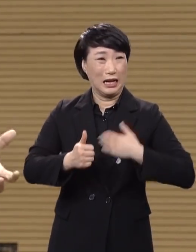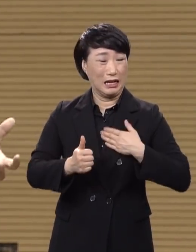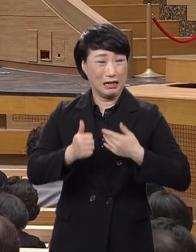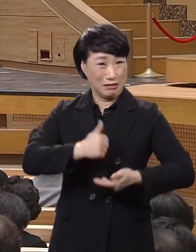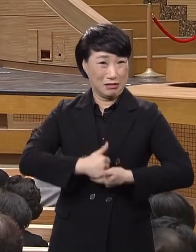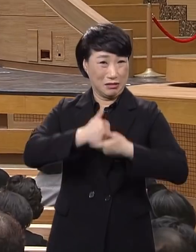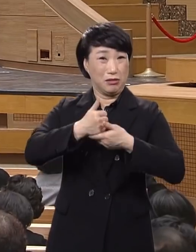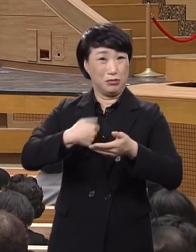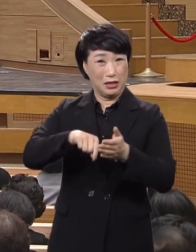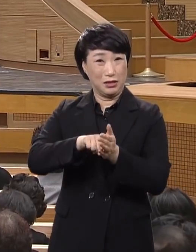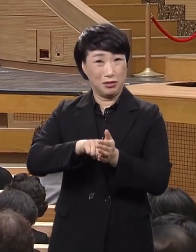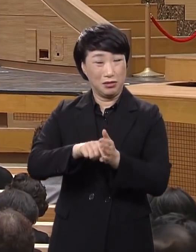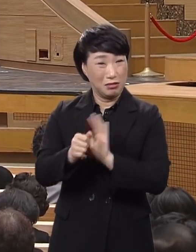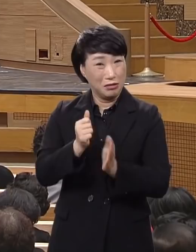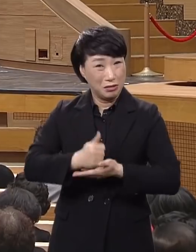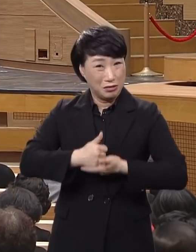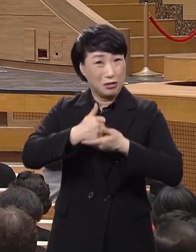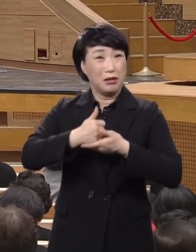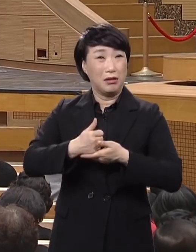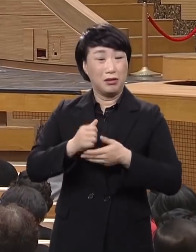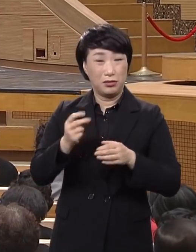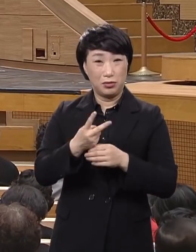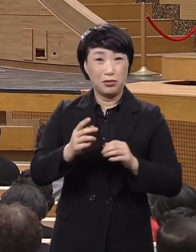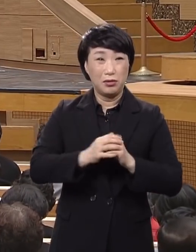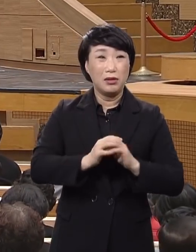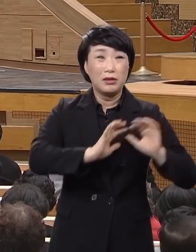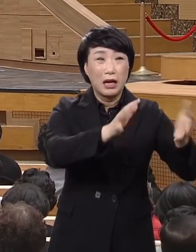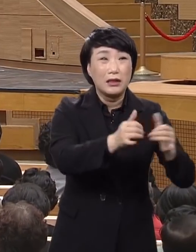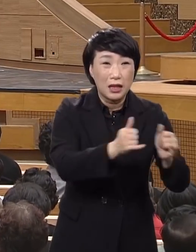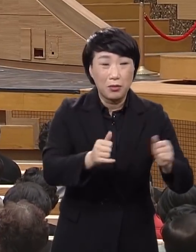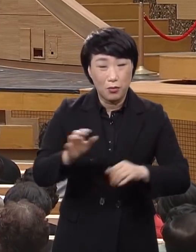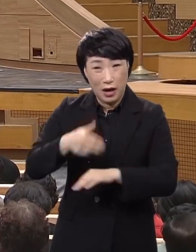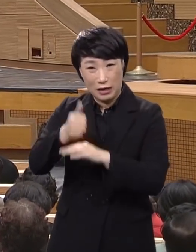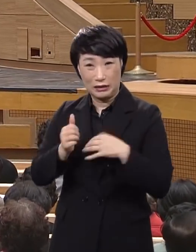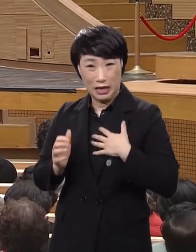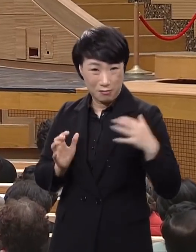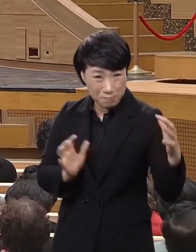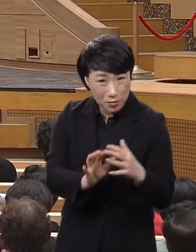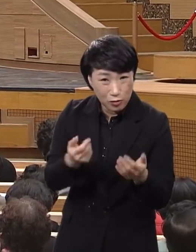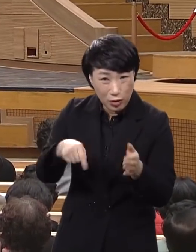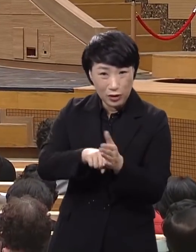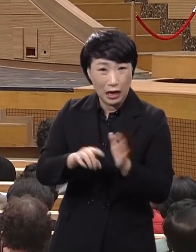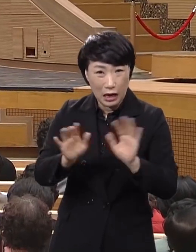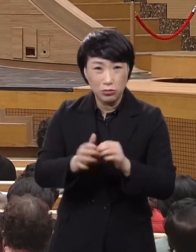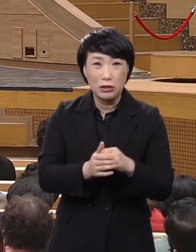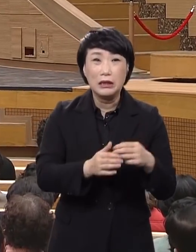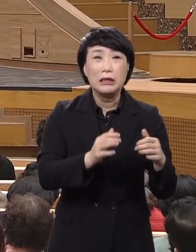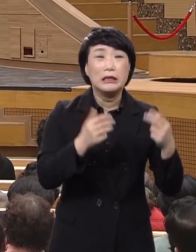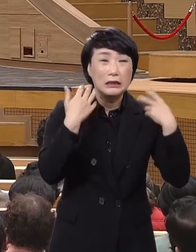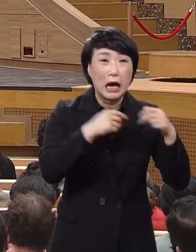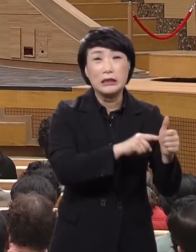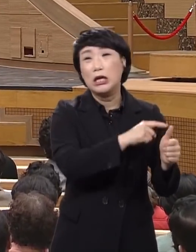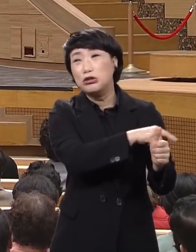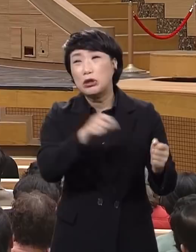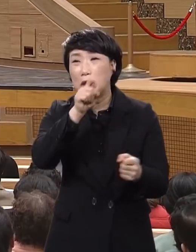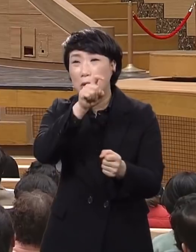추앙하고 왕을 잘 모시고 국민과 왕과 결속을 위해서가 아니라 다니엘을 죽이기